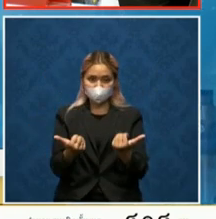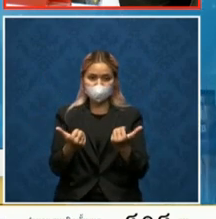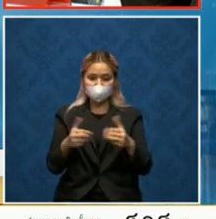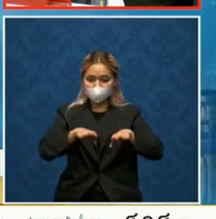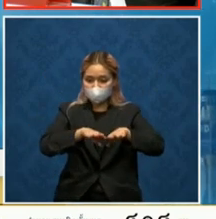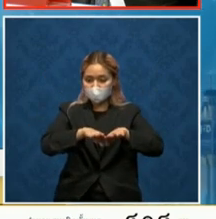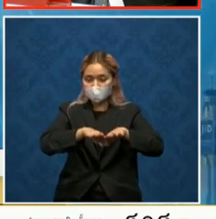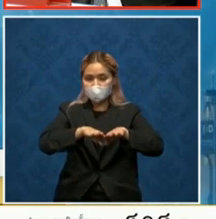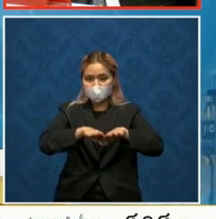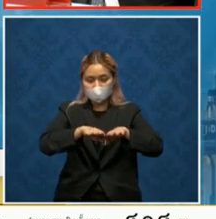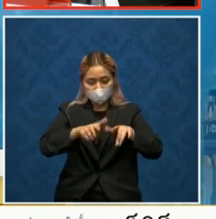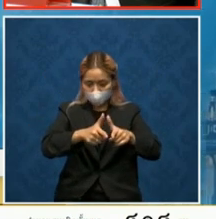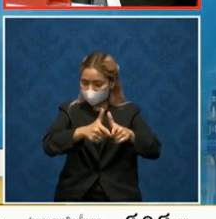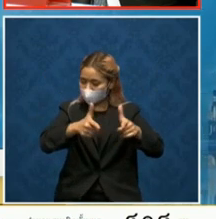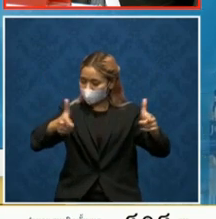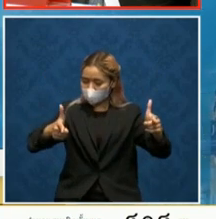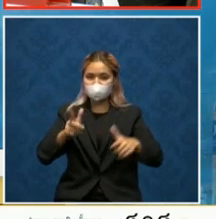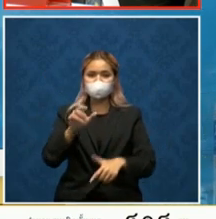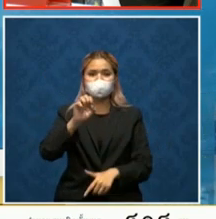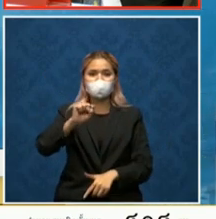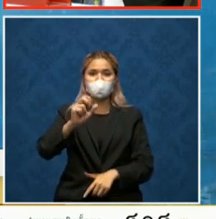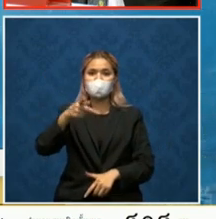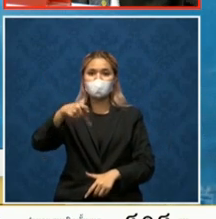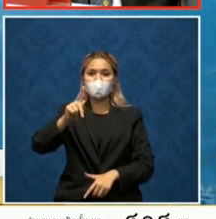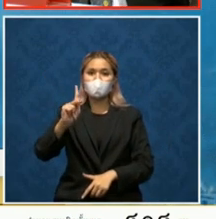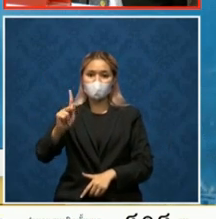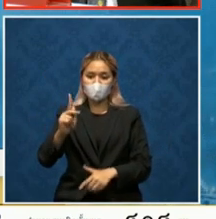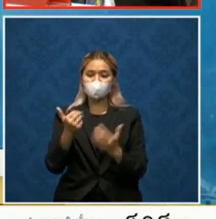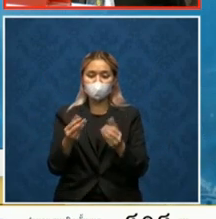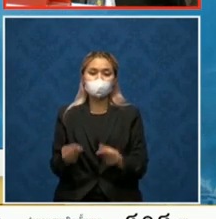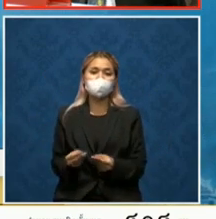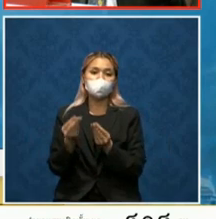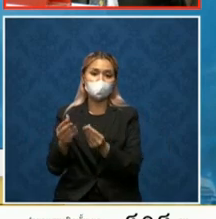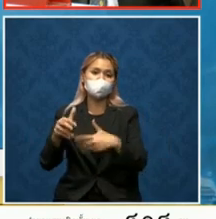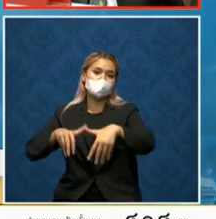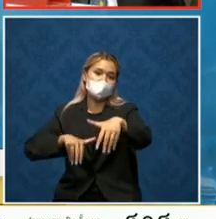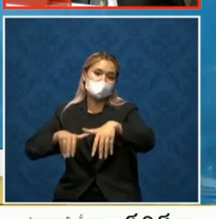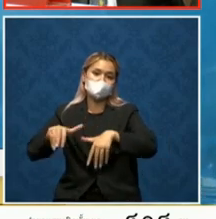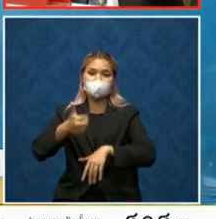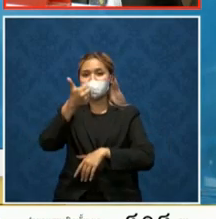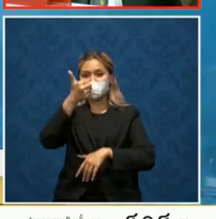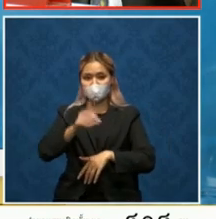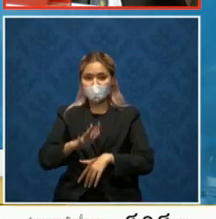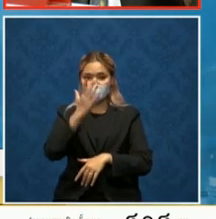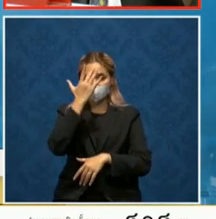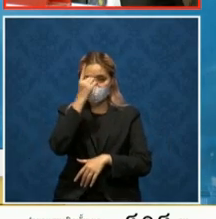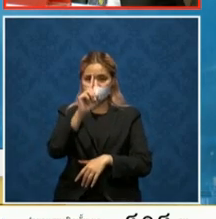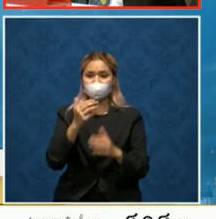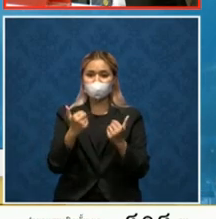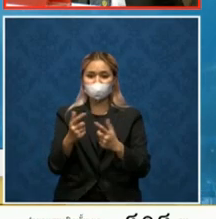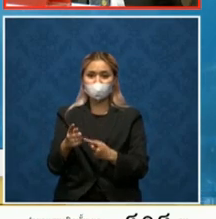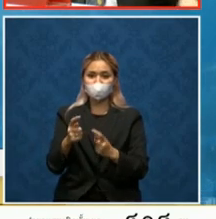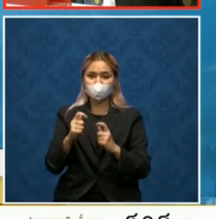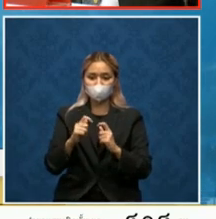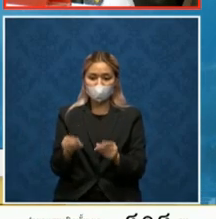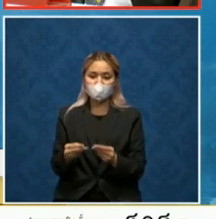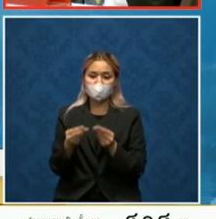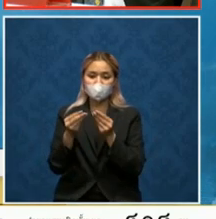สุดท้ายพี่น้องประชาชนก็ไม่ได้เพราะสปกประกาศไปอยู่ในพื้นที่ที่อนุญาตให้